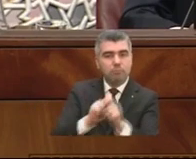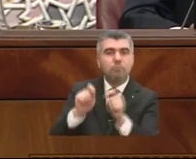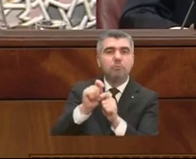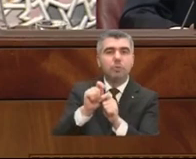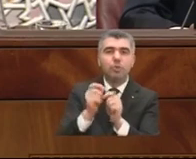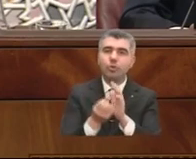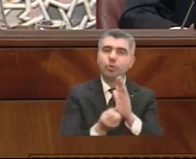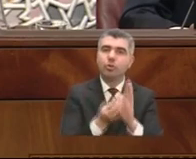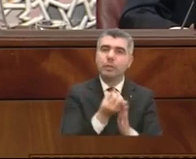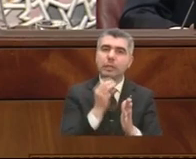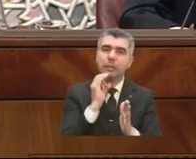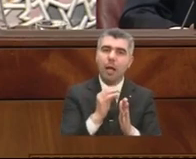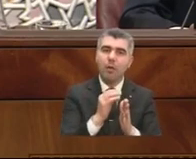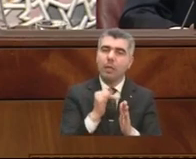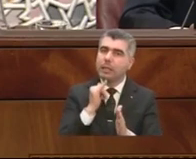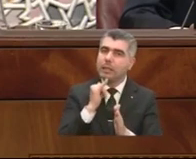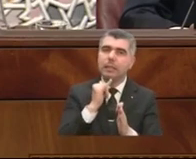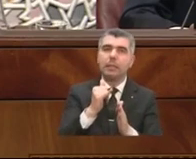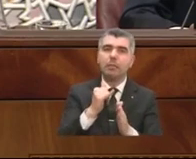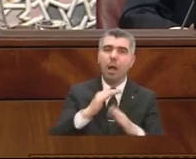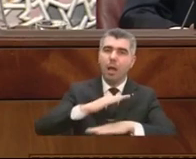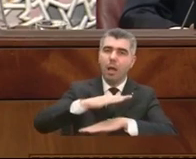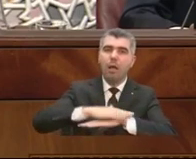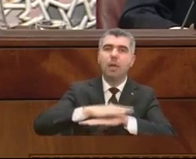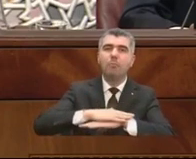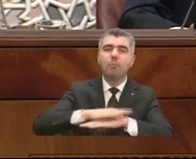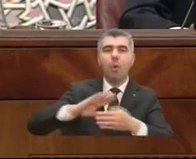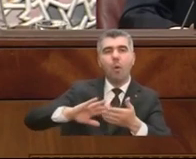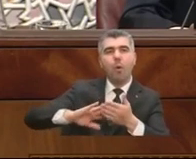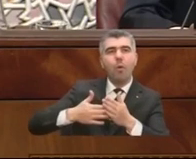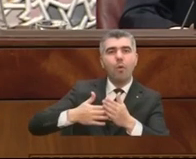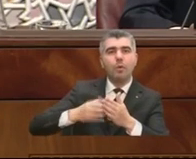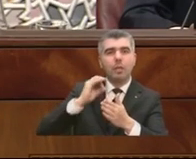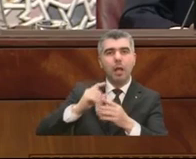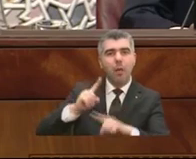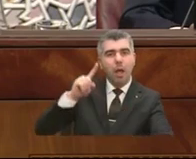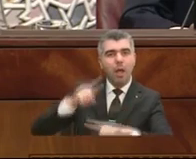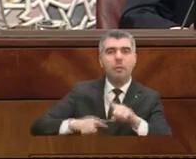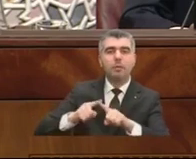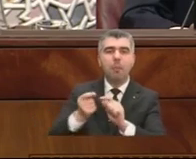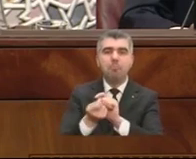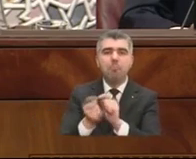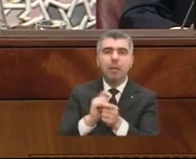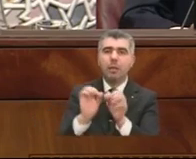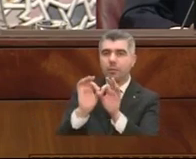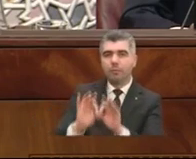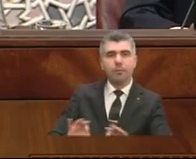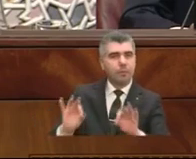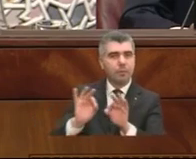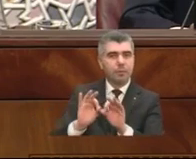تطويرها مع مراعاة الطابع الكوني لتلك الحقوق وعدم قابليتها للتجزيء.